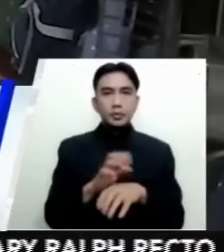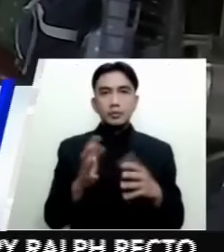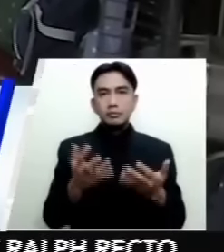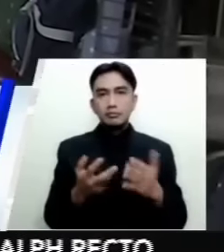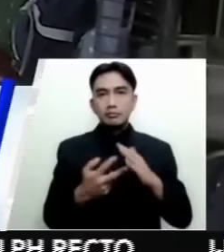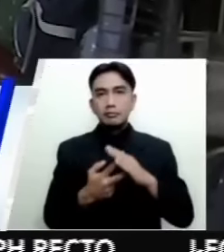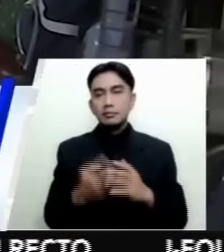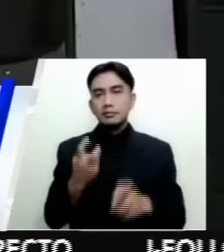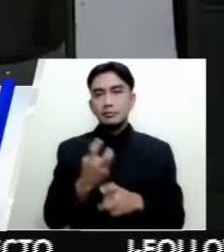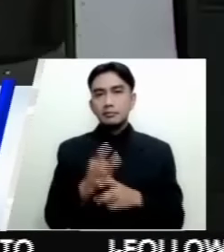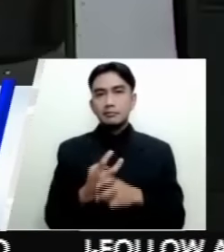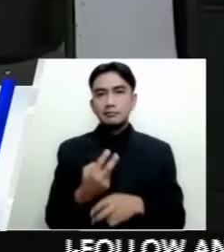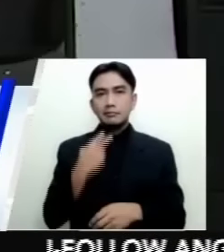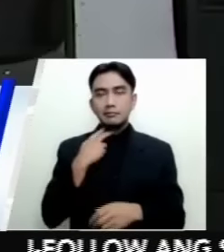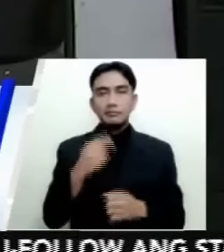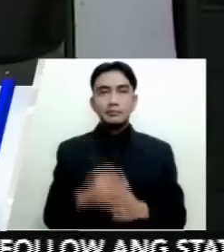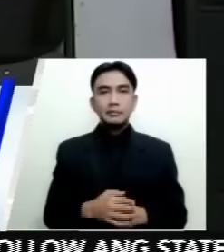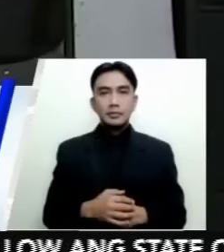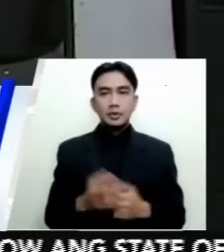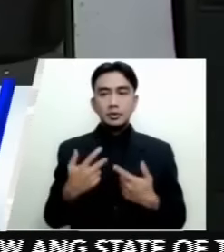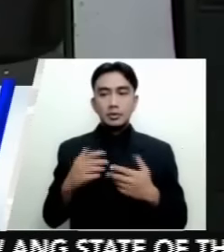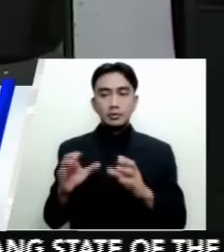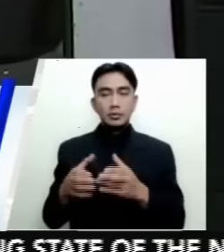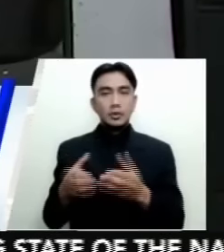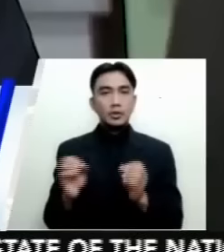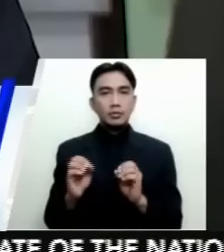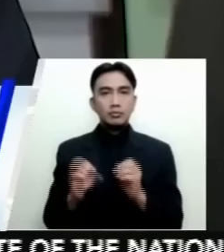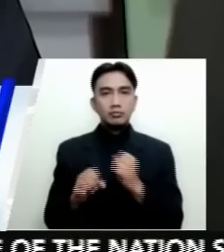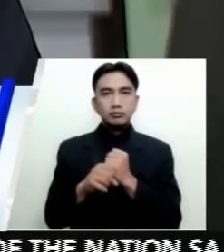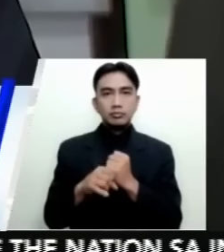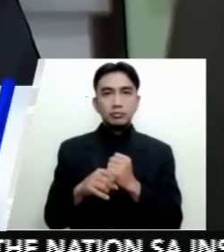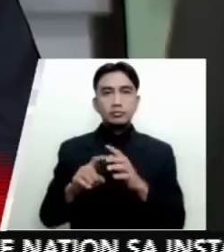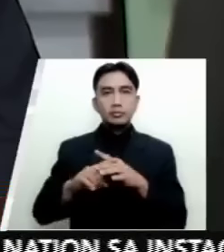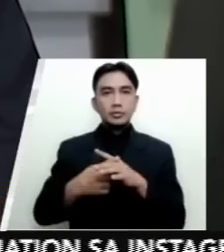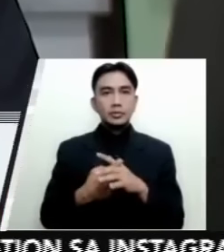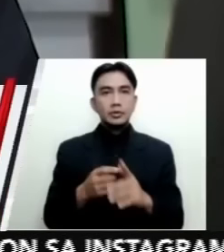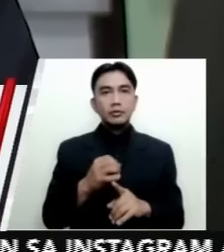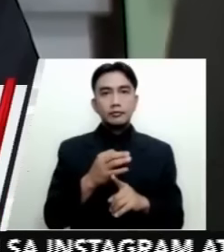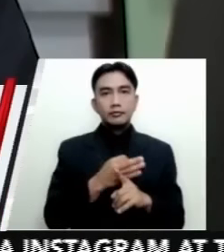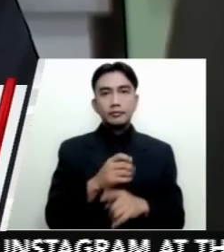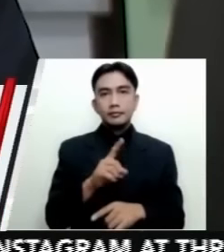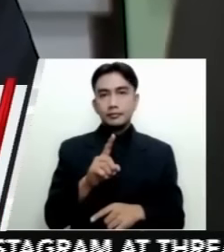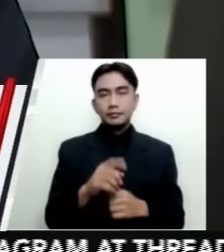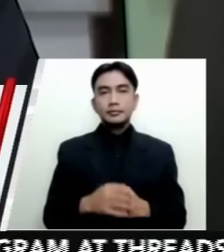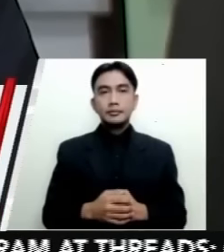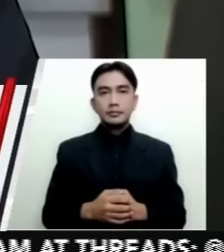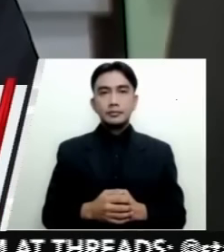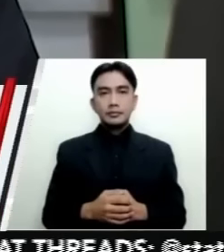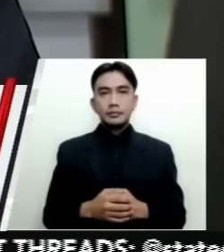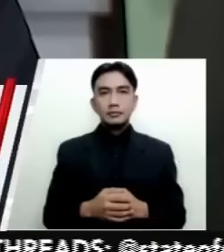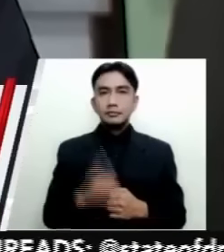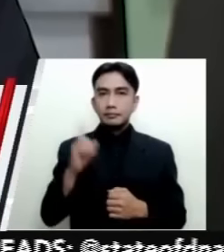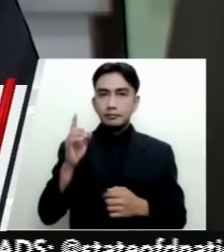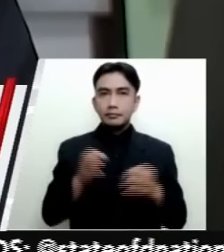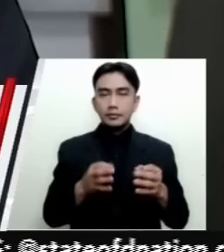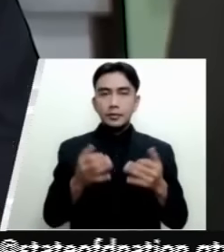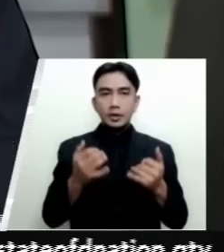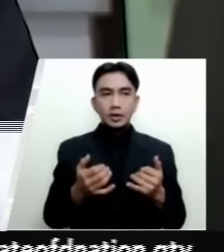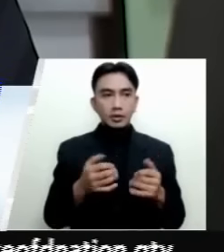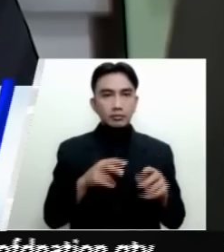rutang mawawalan ng traditional na jeep simula February 1. Ngayon pa lamang ay talagang makikita na natin kulang yung public